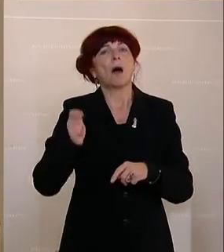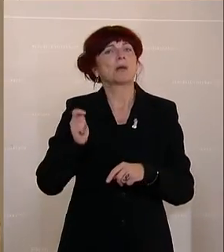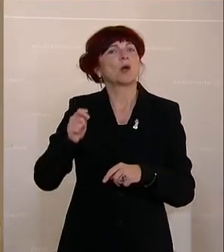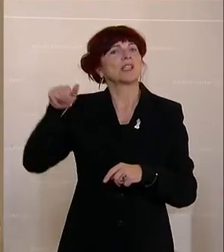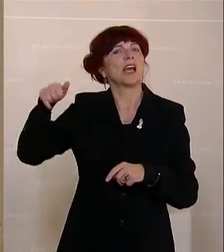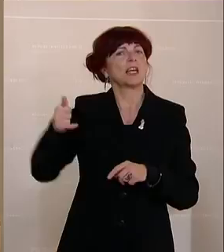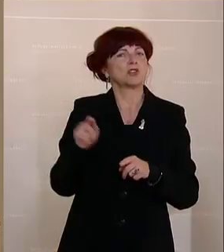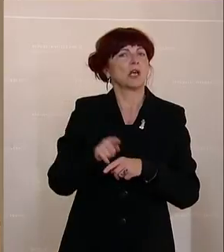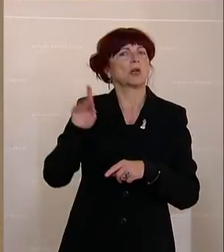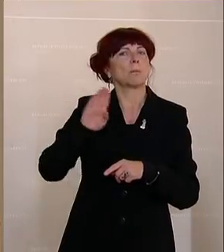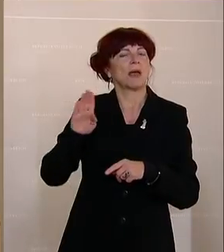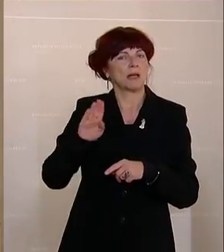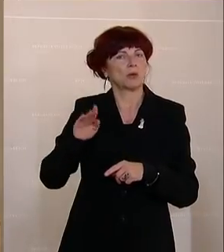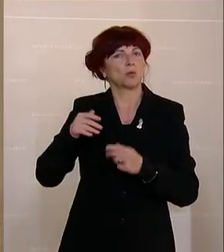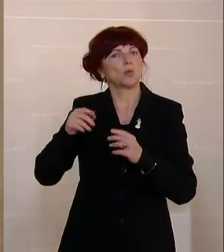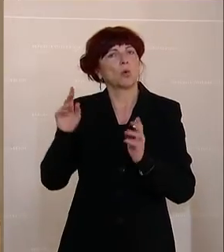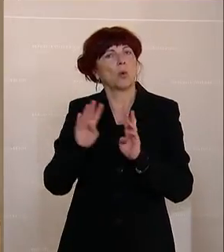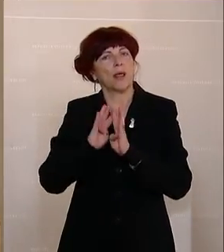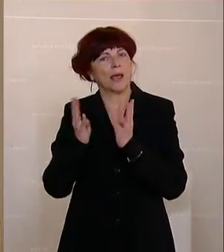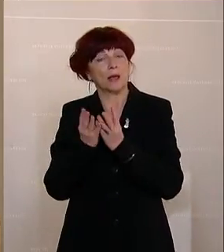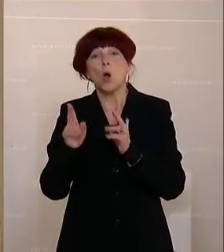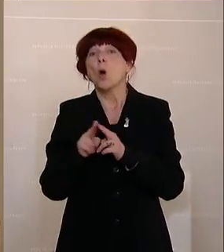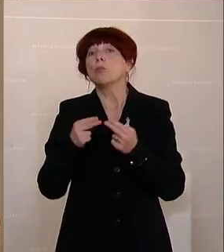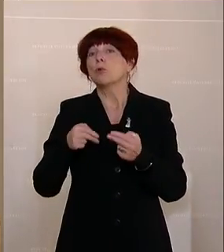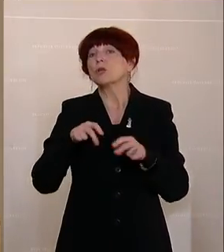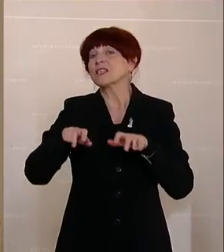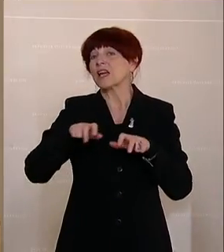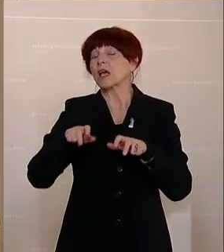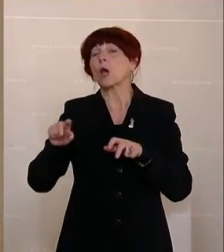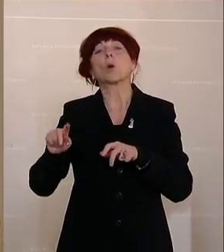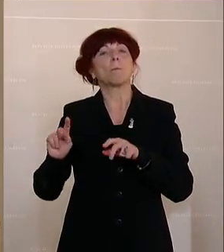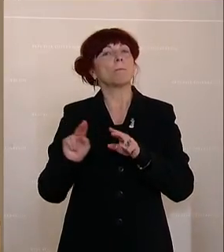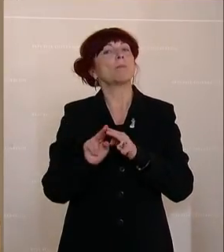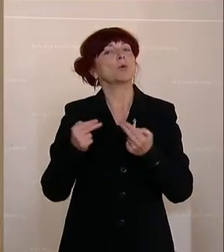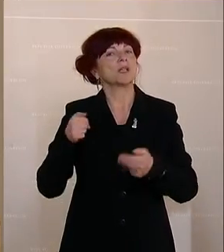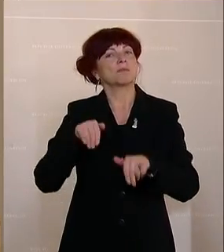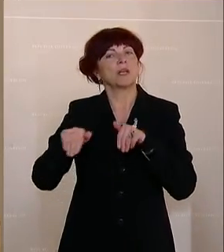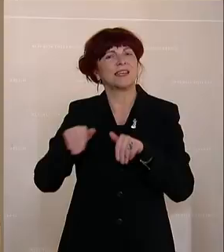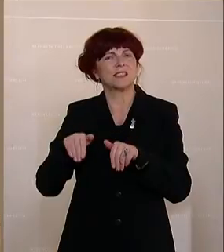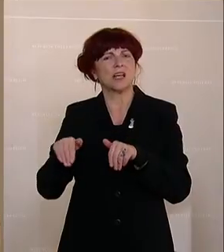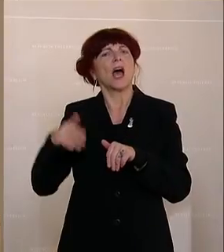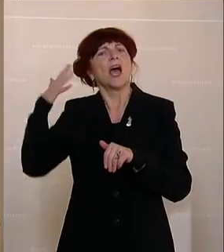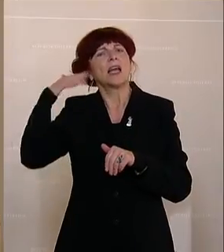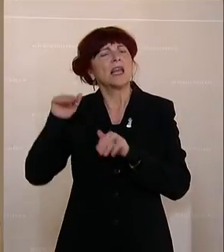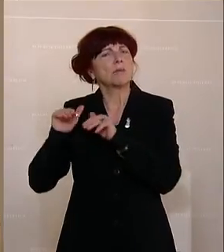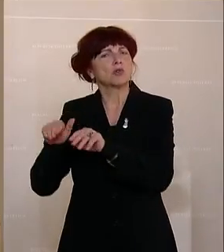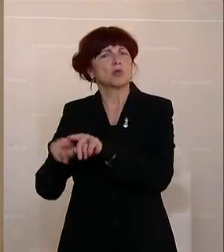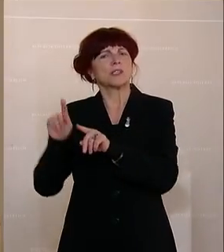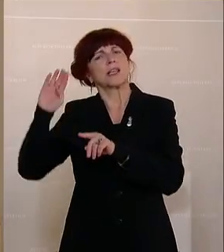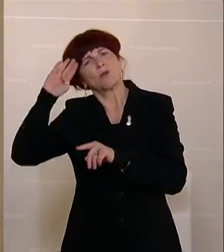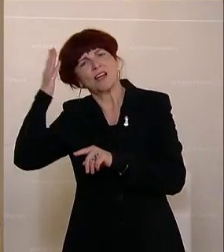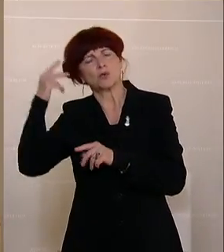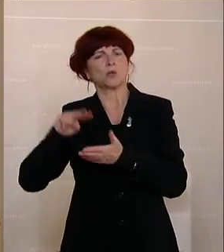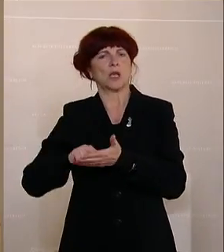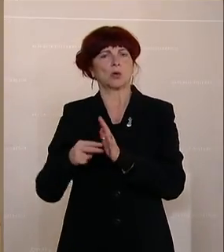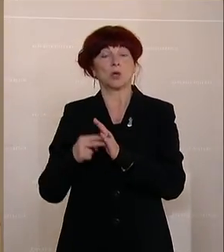und Kollegen. Die Bundesregierung, insbesondere die Bundesministerin für Klimaschutz, Umwelt, Energie, Mobilität, Innovation und Technologie, wird aufgefordert,